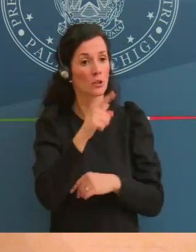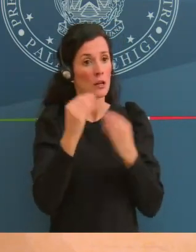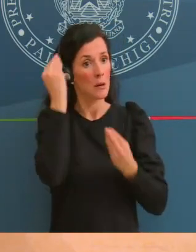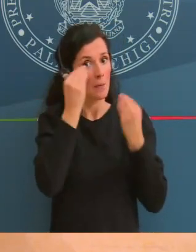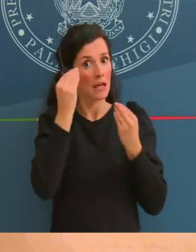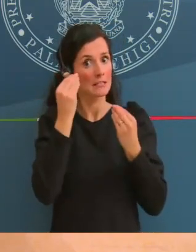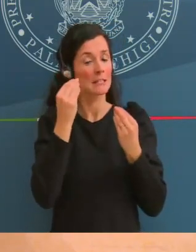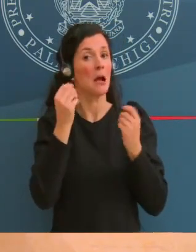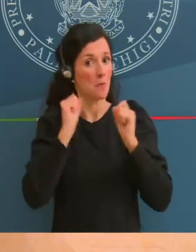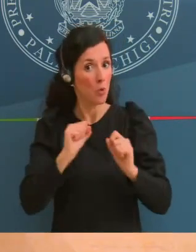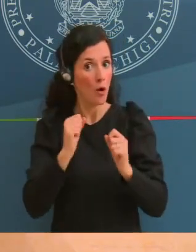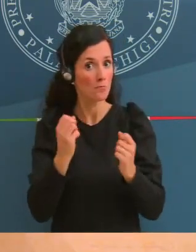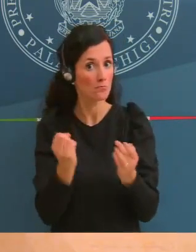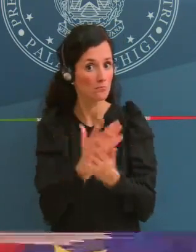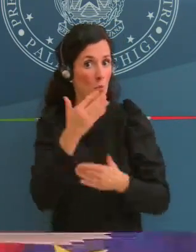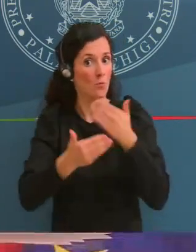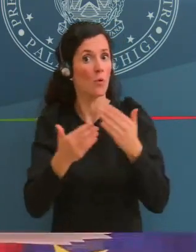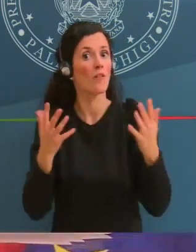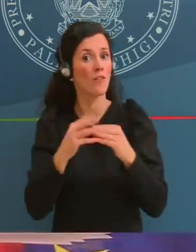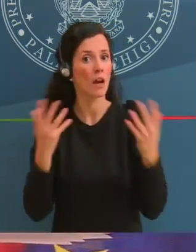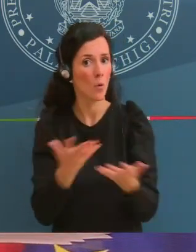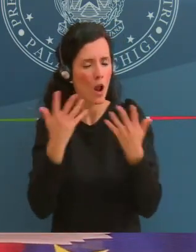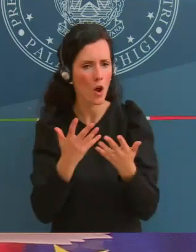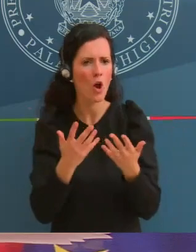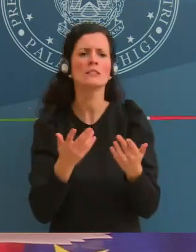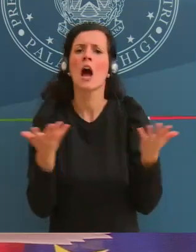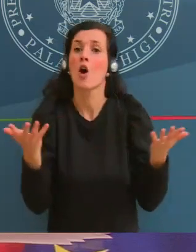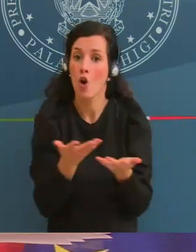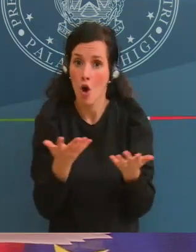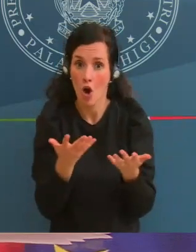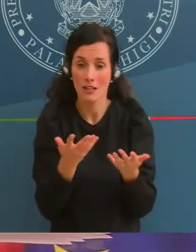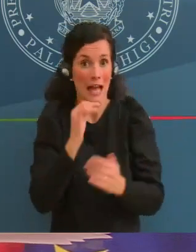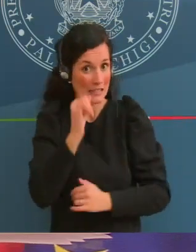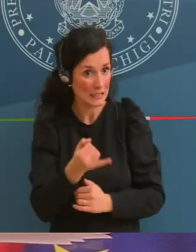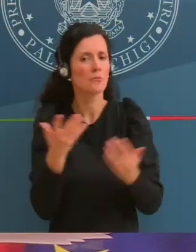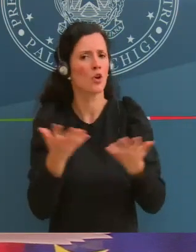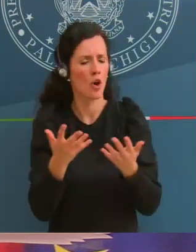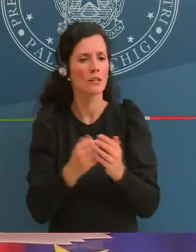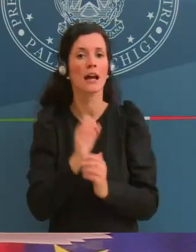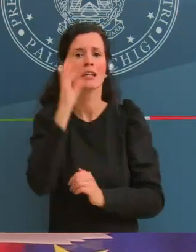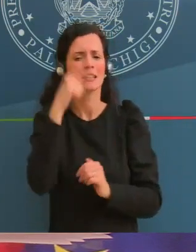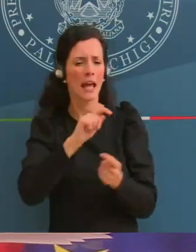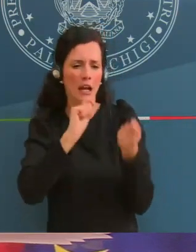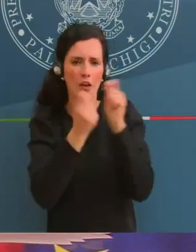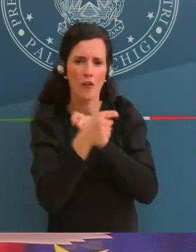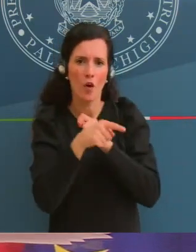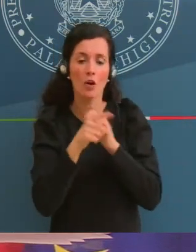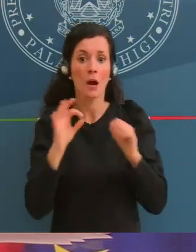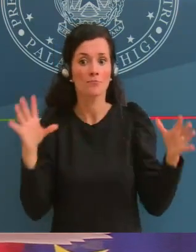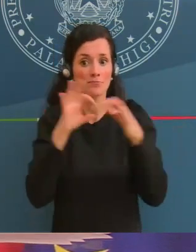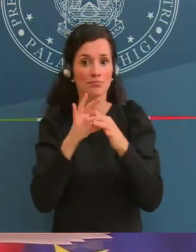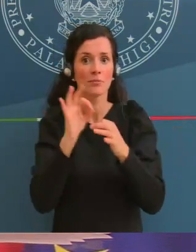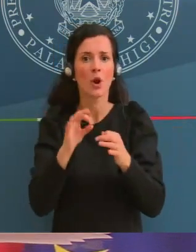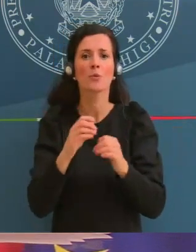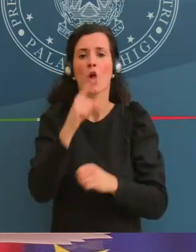conte 2 grazie a qualche tempo fa recentemente c'è